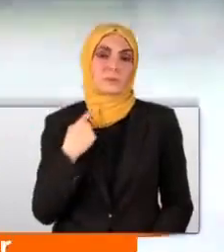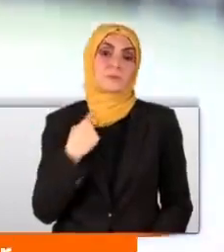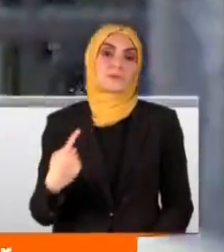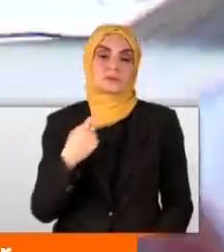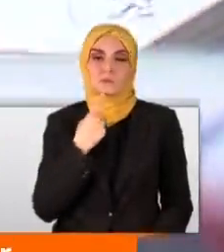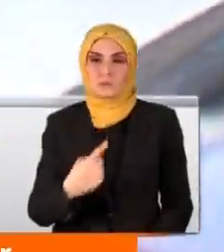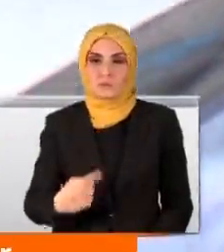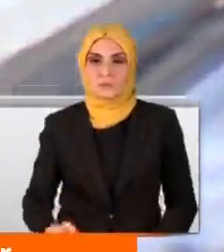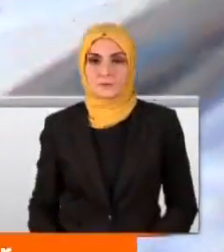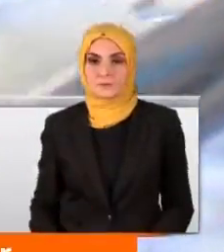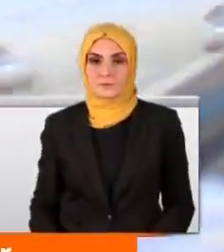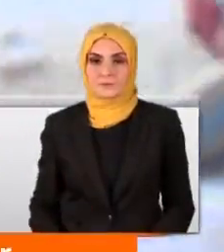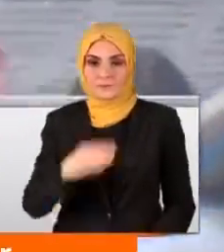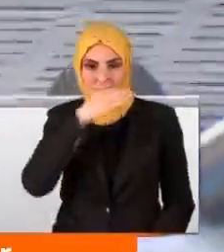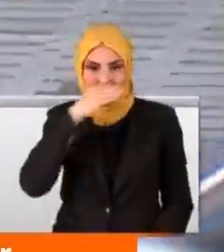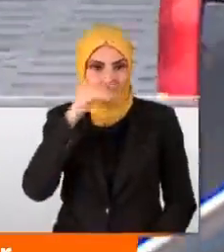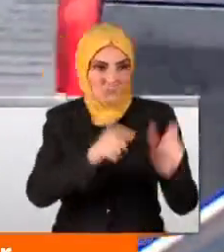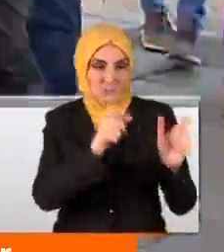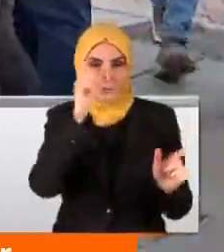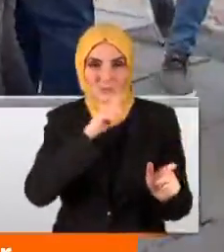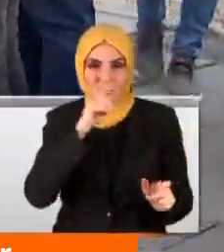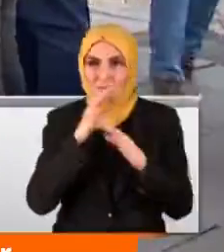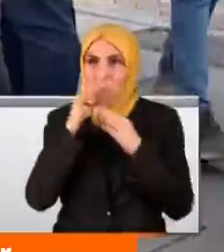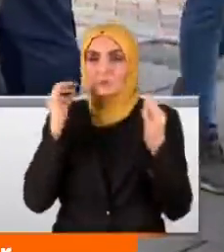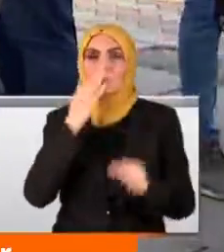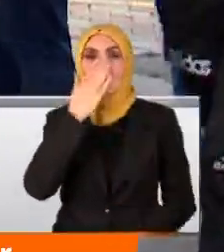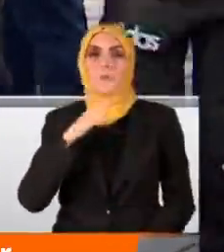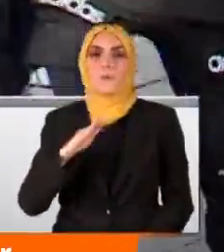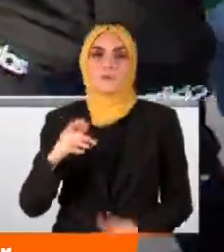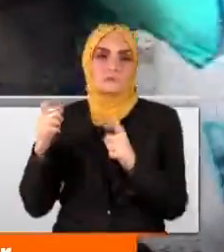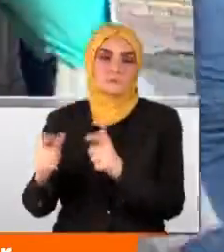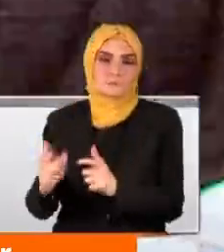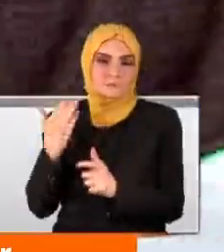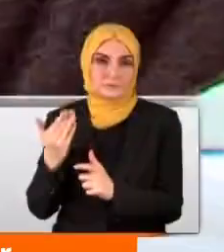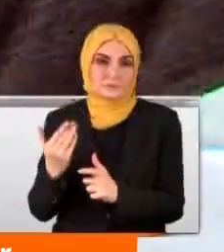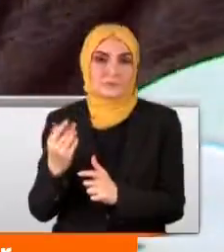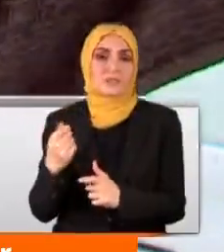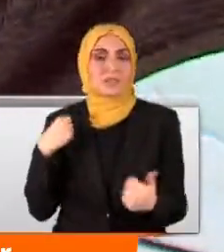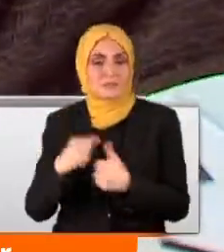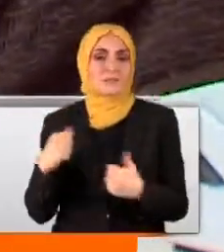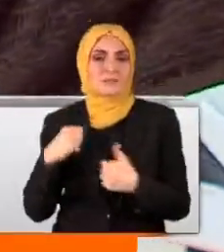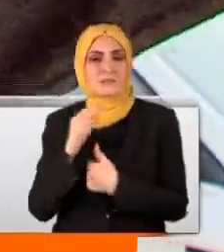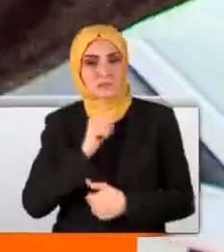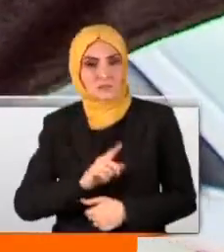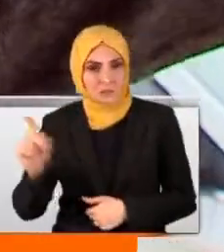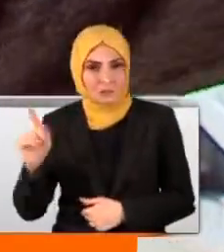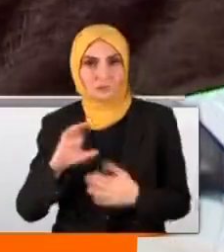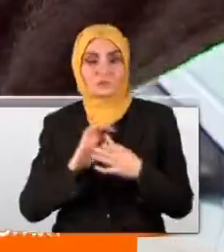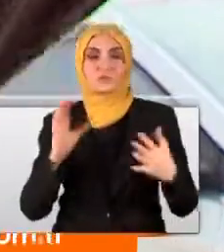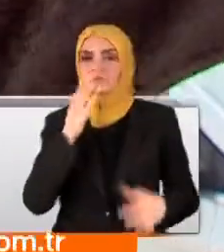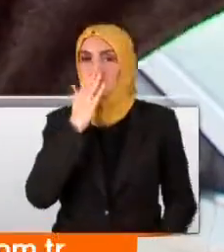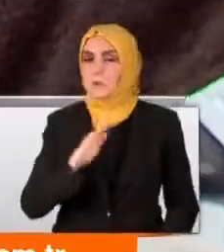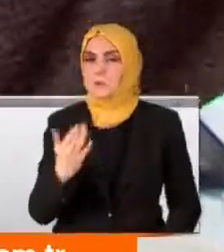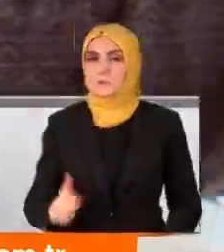bağımlıları yüzünden gün yüzü göremeyen mahalleli defalarca şikayet etse de bir çözüm bulamadı. Yatağını aldı gidiyor. Kimse bir şey